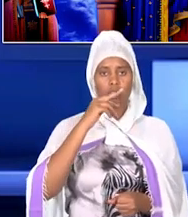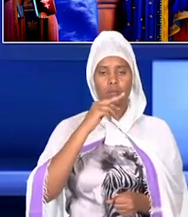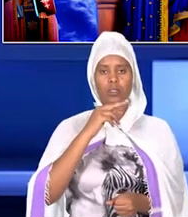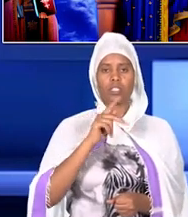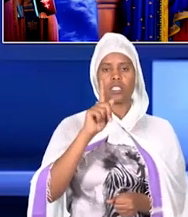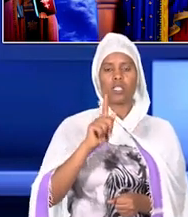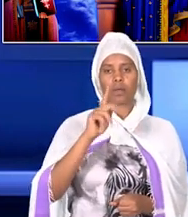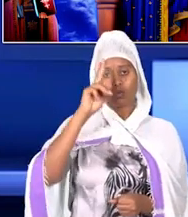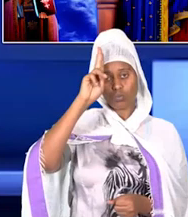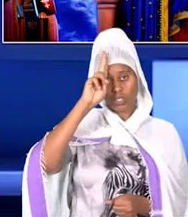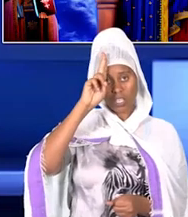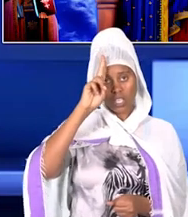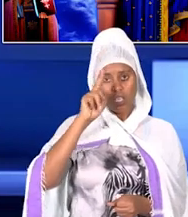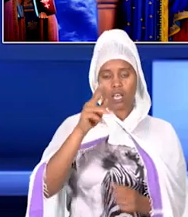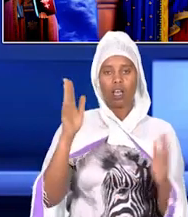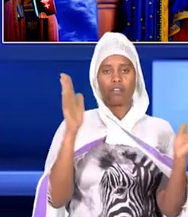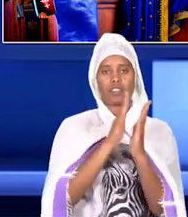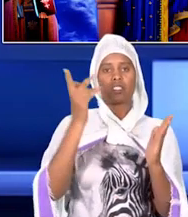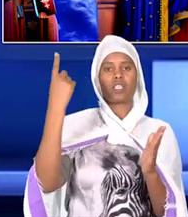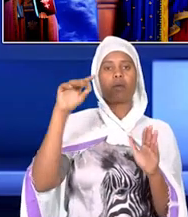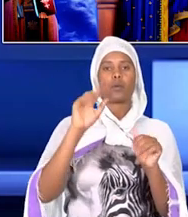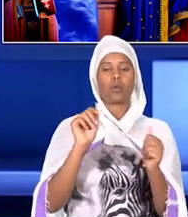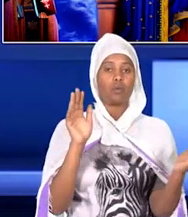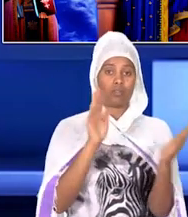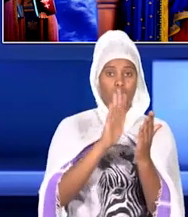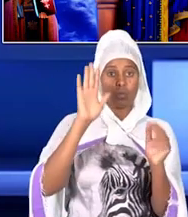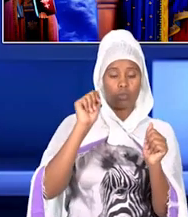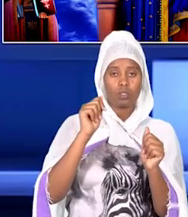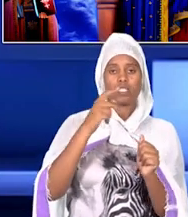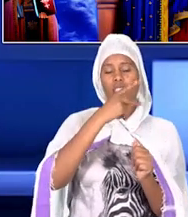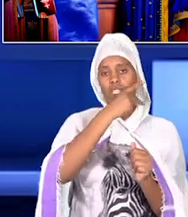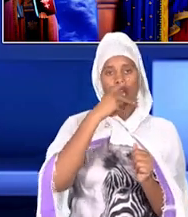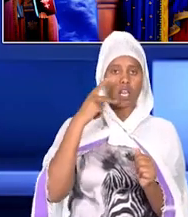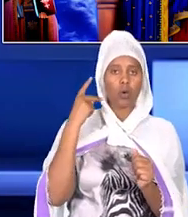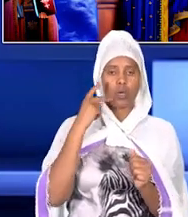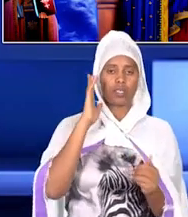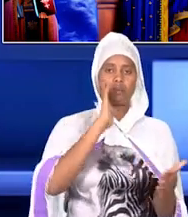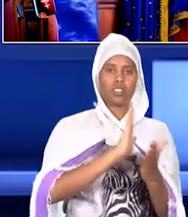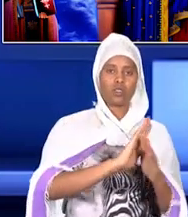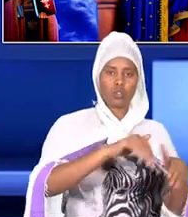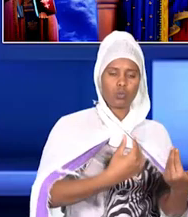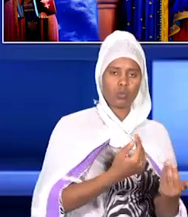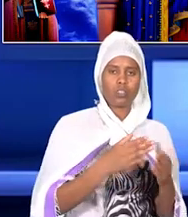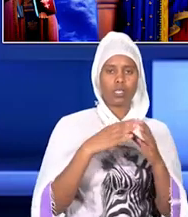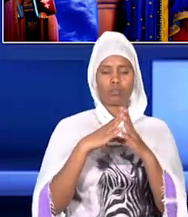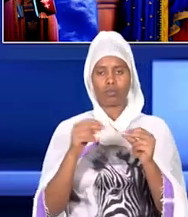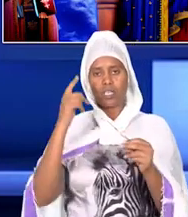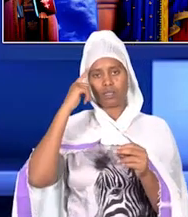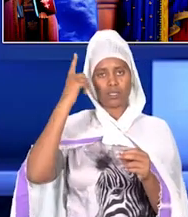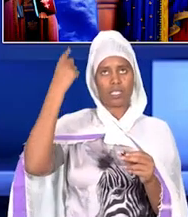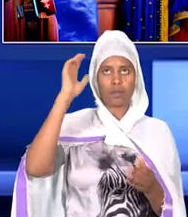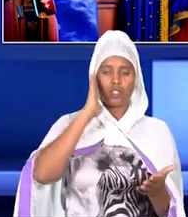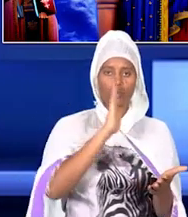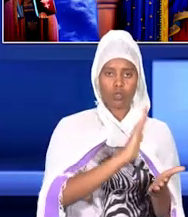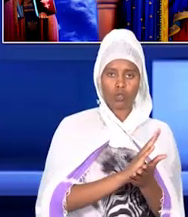እስራኤላውያን ስበደሉ ድማ ሊቀ ነቢያት ሙሴ ኣብ ቅድሚ እግዚኣብሔር ቀሪቡ እስራኤላውያን ምእንቲ ክምሕሮም ካብቲ ጥፍኣት